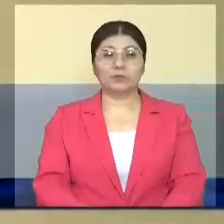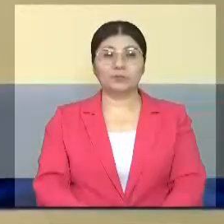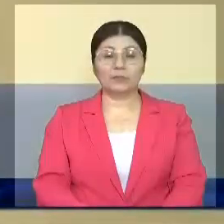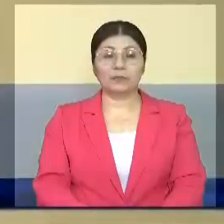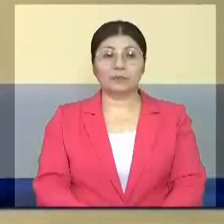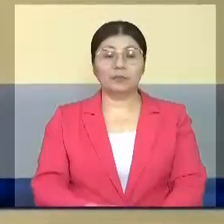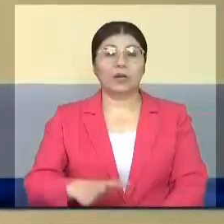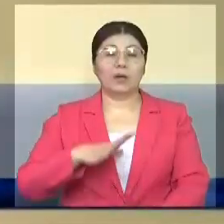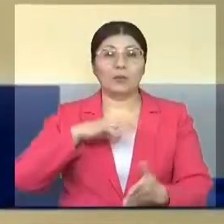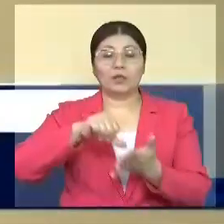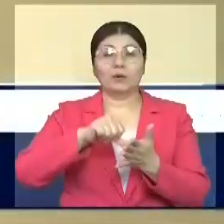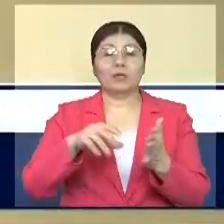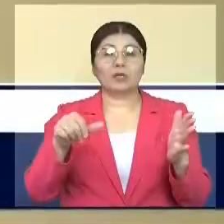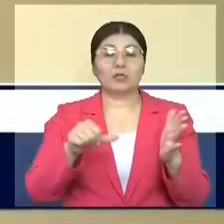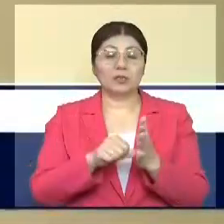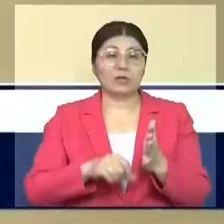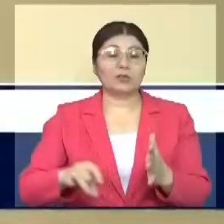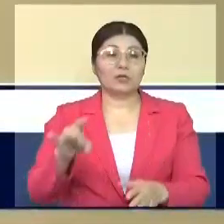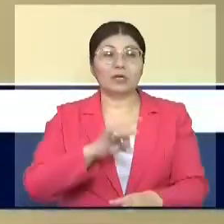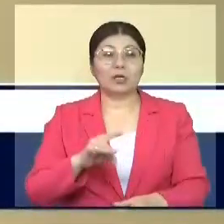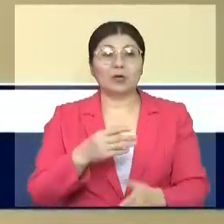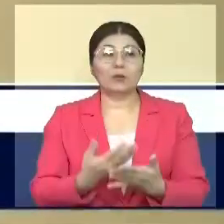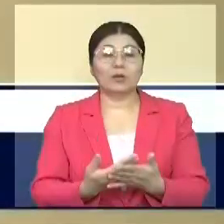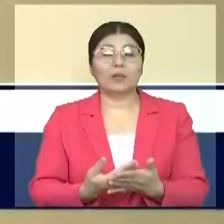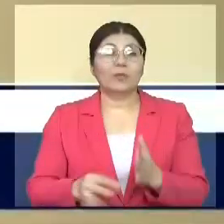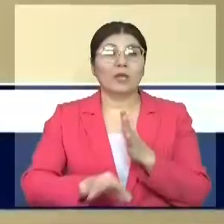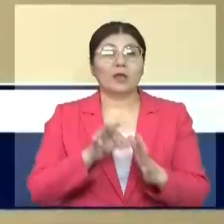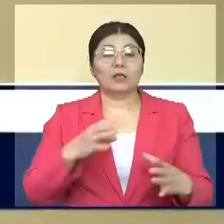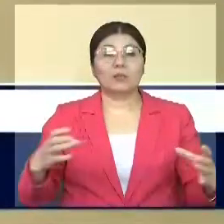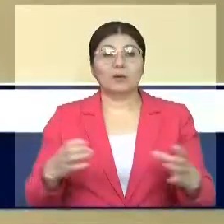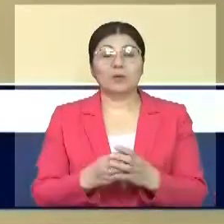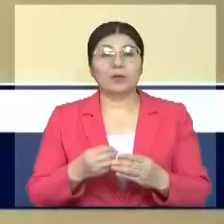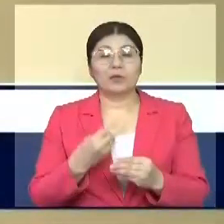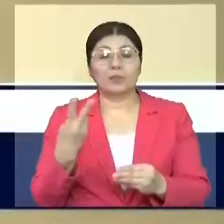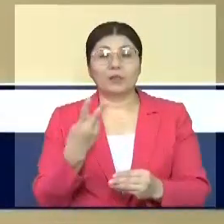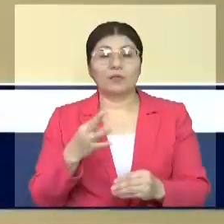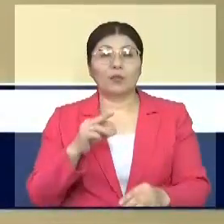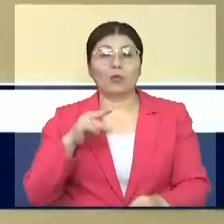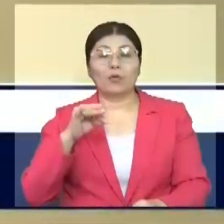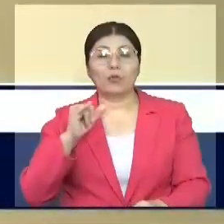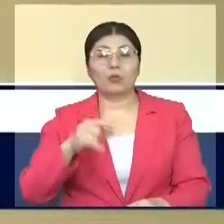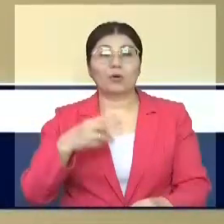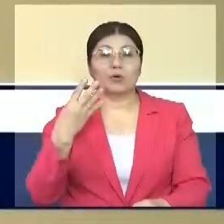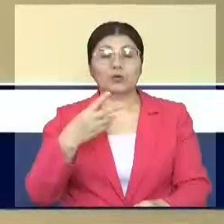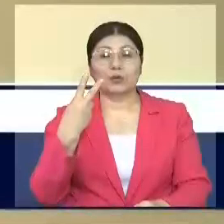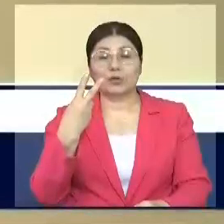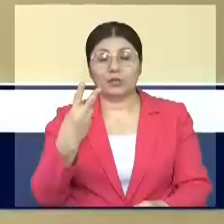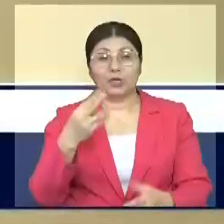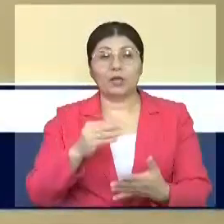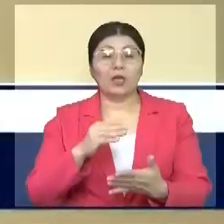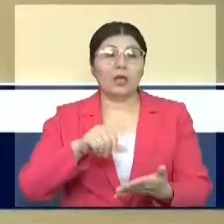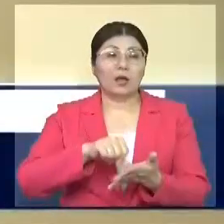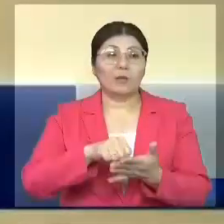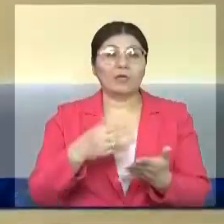Были задействованы 6 районах, 26 участков избирательной комиссии. По 12 избирательным округам выдвинуты 43 кандидата. 10 от